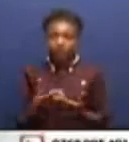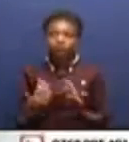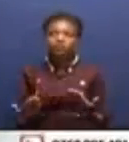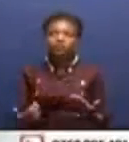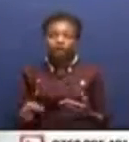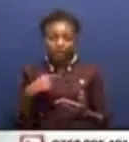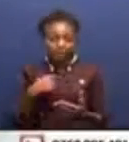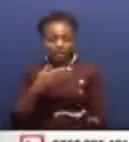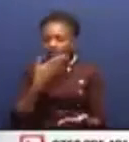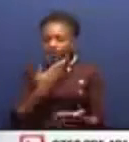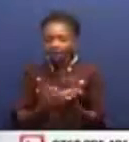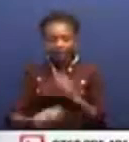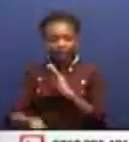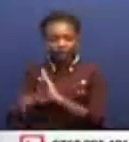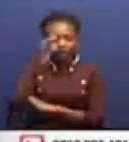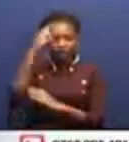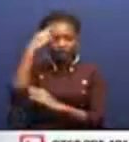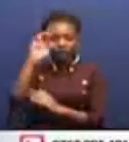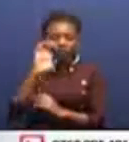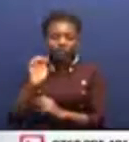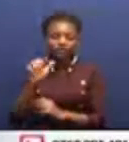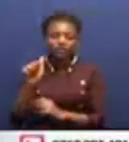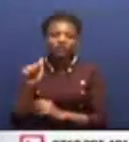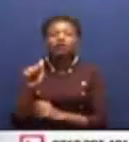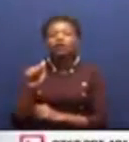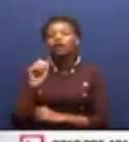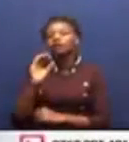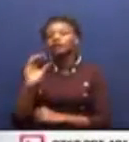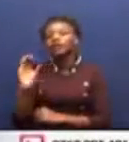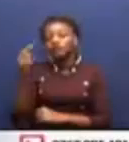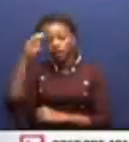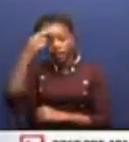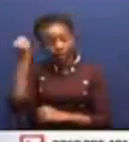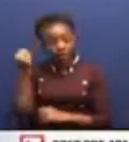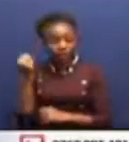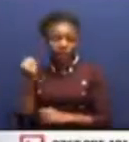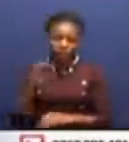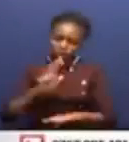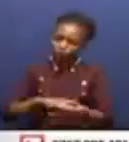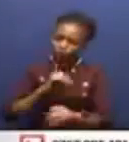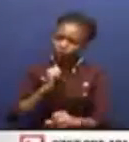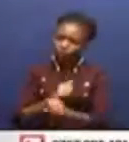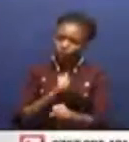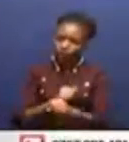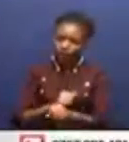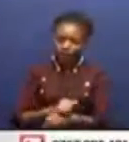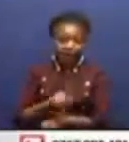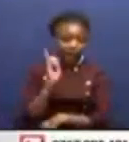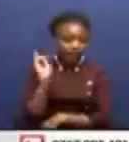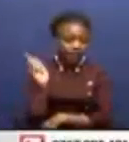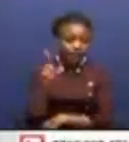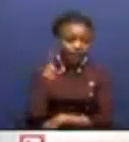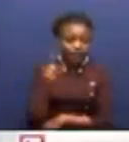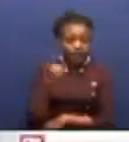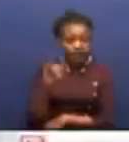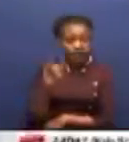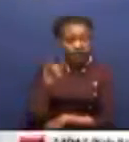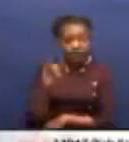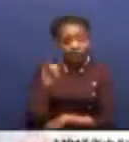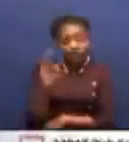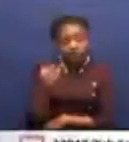EACC, kazi nzuri ambayo wanafanya. Kwa sababu hii Taifa Park ilikuwa imenyakuliwa na